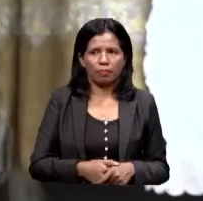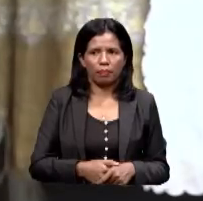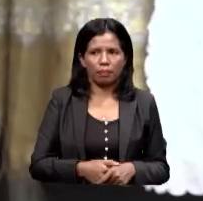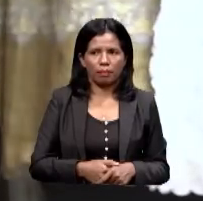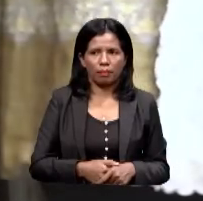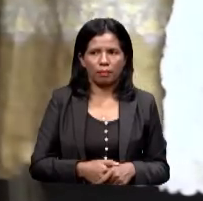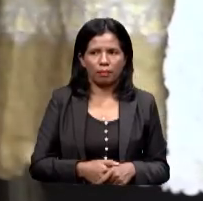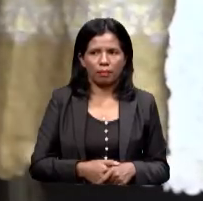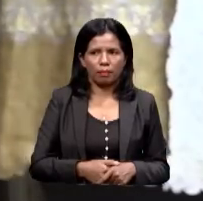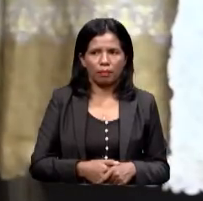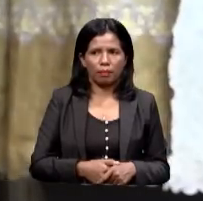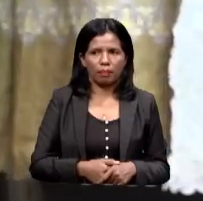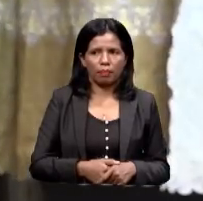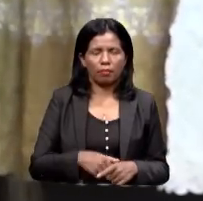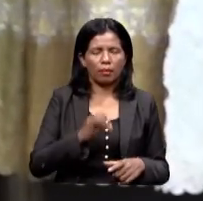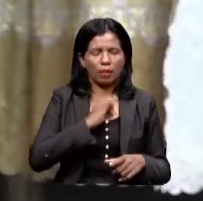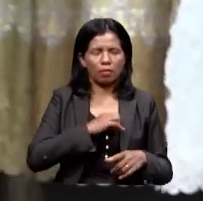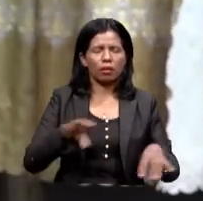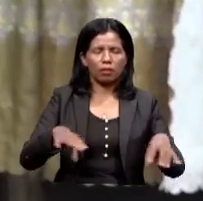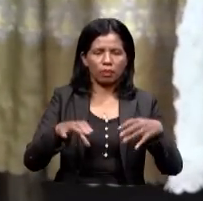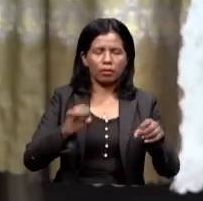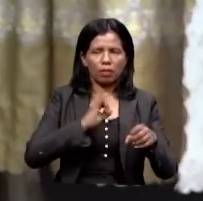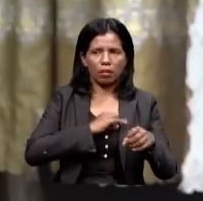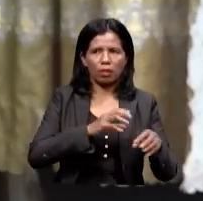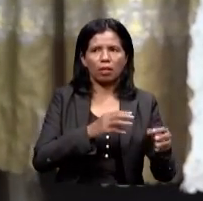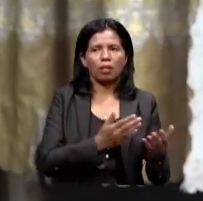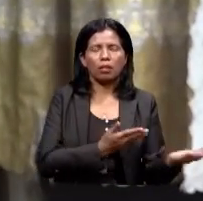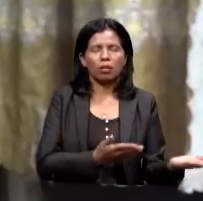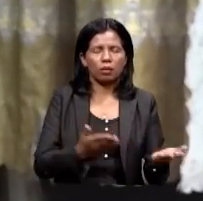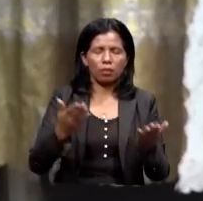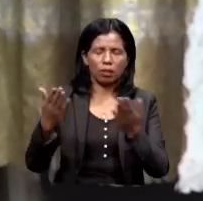Ane super soal mana sana ni tu, nahau lori det mortahan beli.